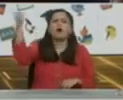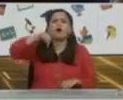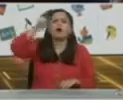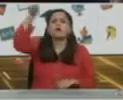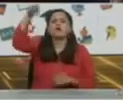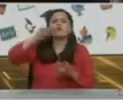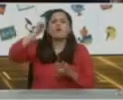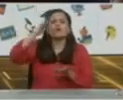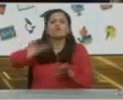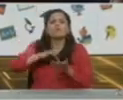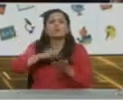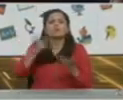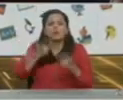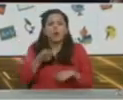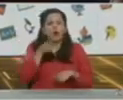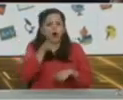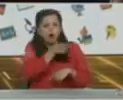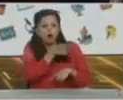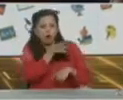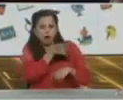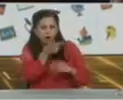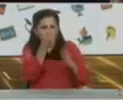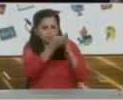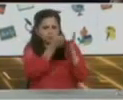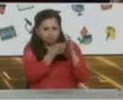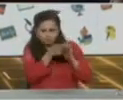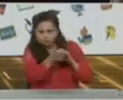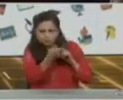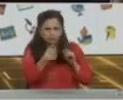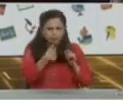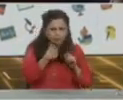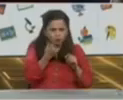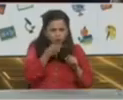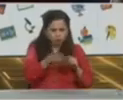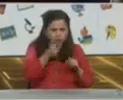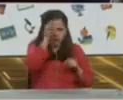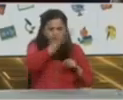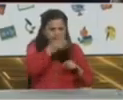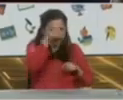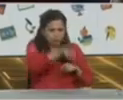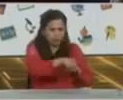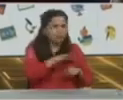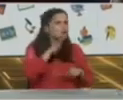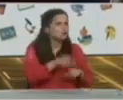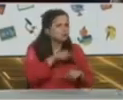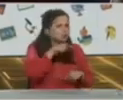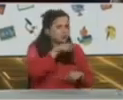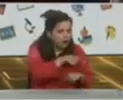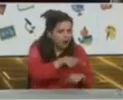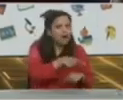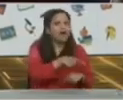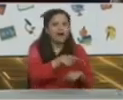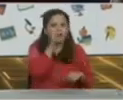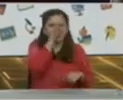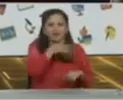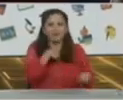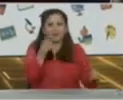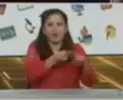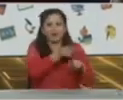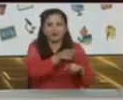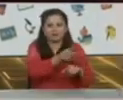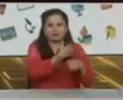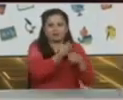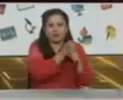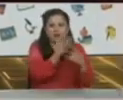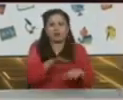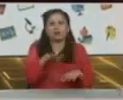हैं और कितनी चीजों में भारत मां की मिट्टी की सुगंध है, कितनी चीजें